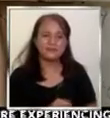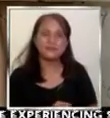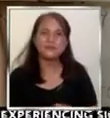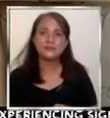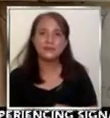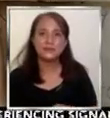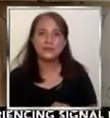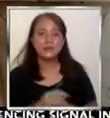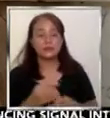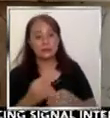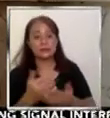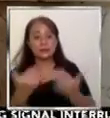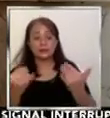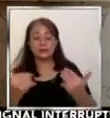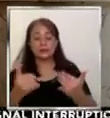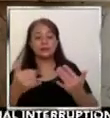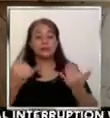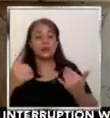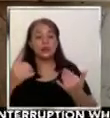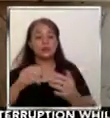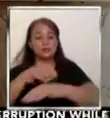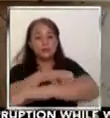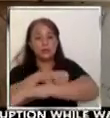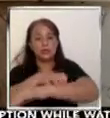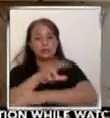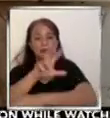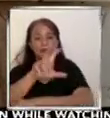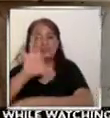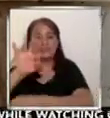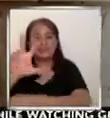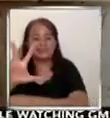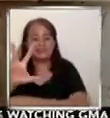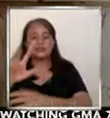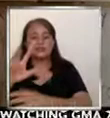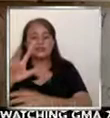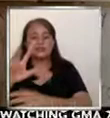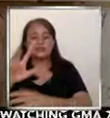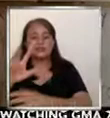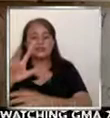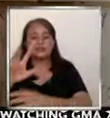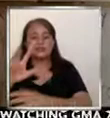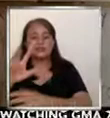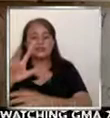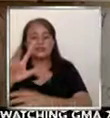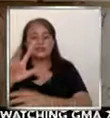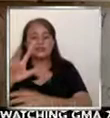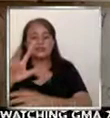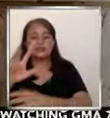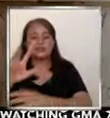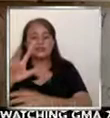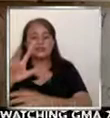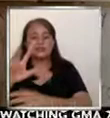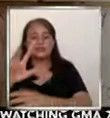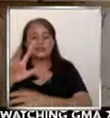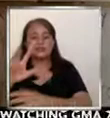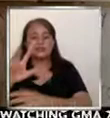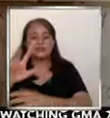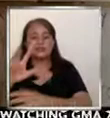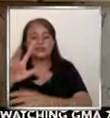At dito sa Makati, 393 ang confirmed cases ng COVID-19. 44 ang nasawi, 105 ang